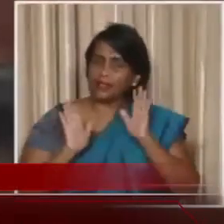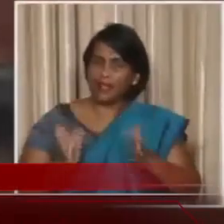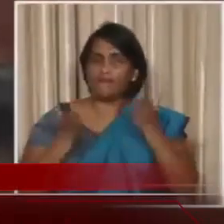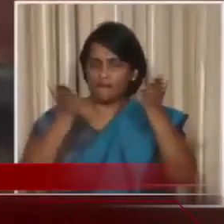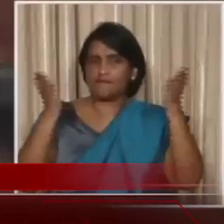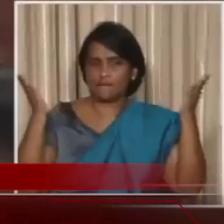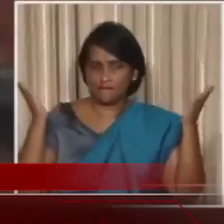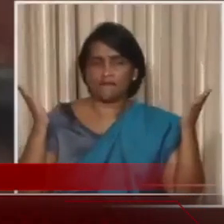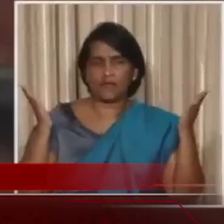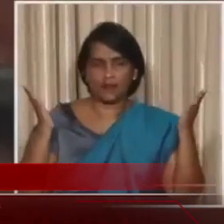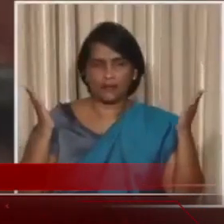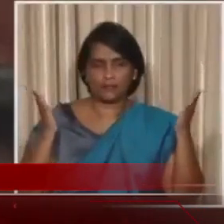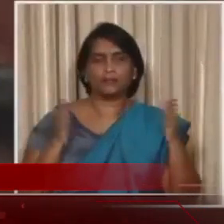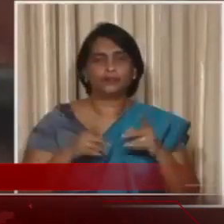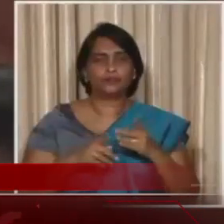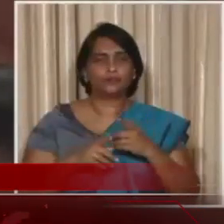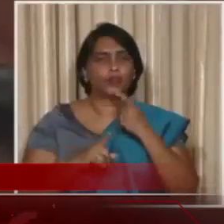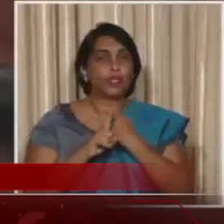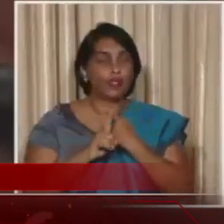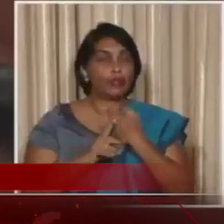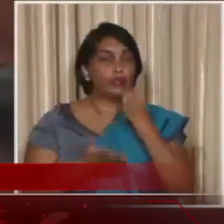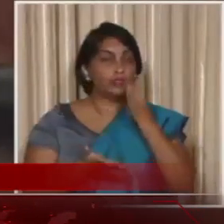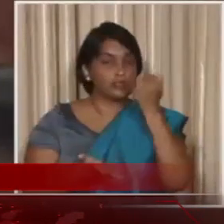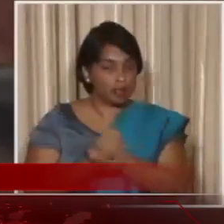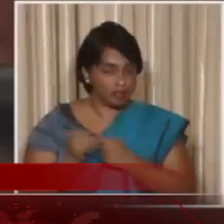තියෙනවා ඔබතුමාට තව විනාඩි දෙකක් අපිට චන්ද්‍රසේනගේ account එකේ සල්ලි තියෙනවා